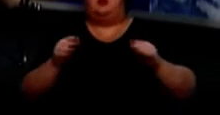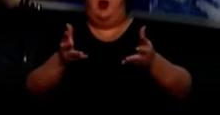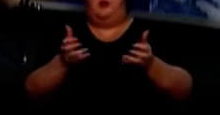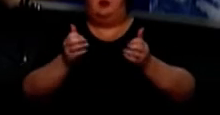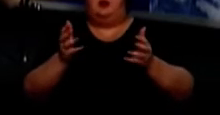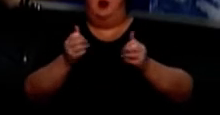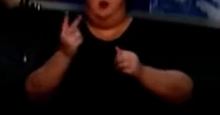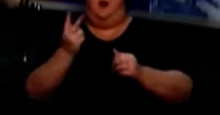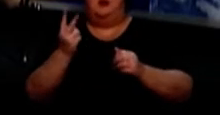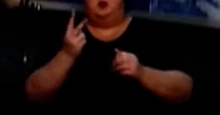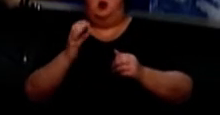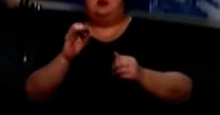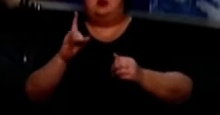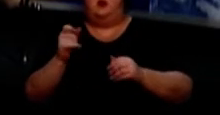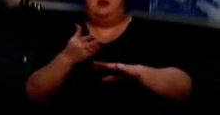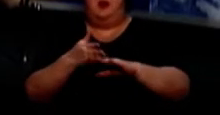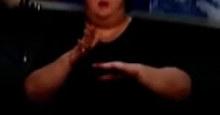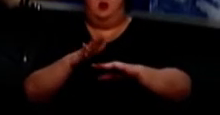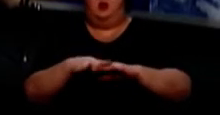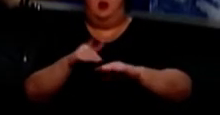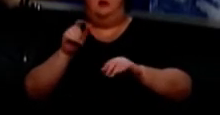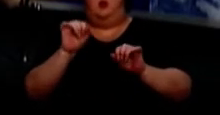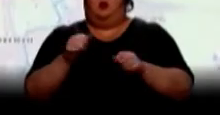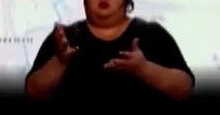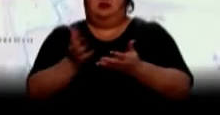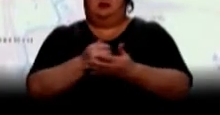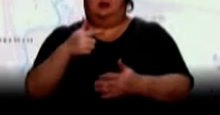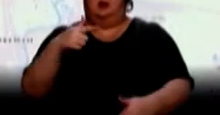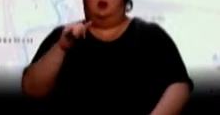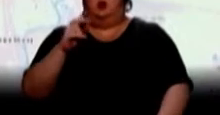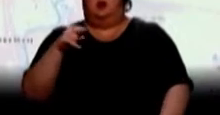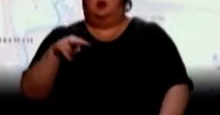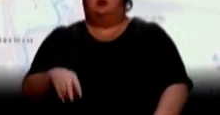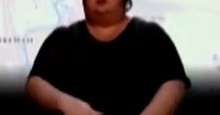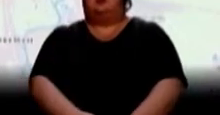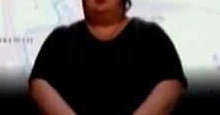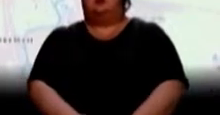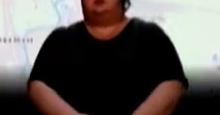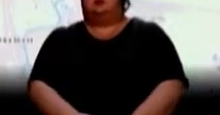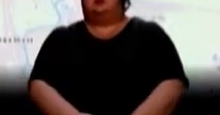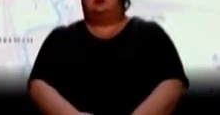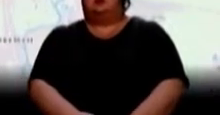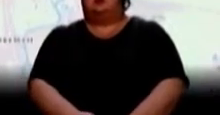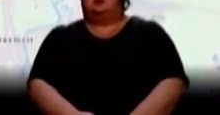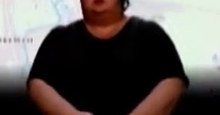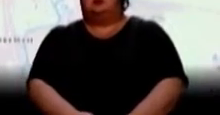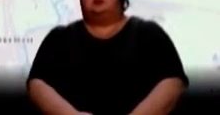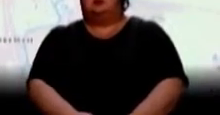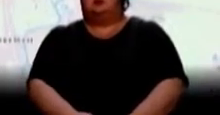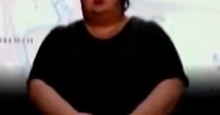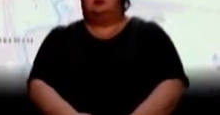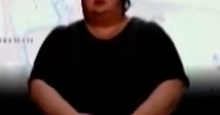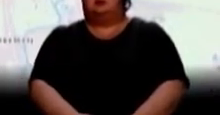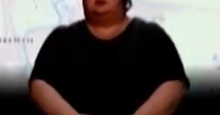знайти на Google-карті. Там також вказані адреси цих пунктів. Прошу показати карту. Скажіть, будь ласка, скільки зараз